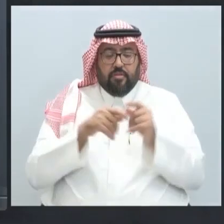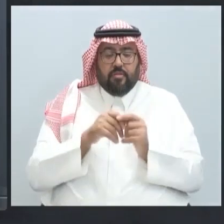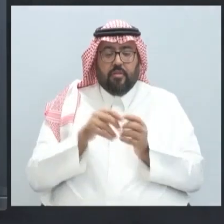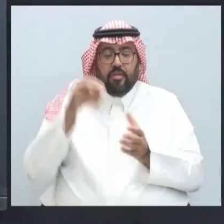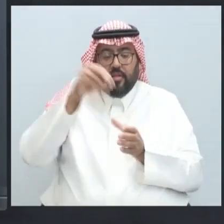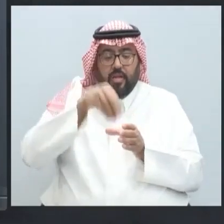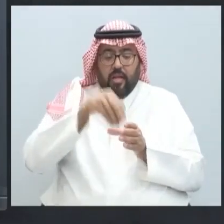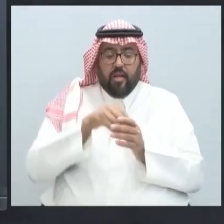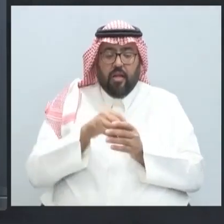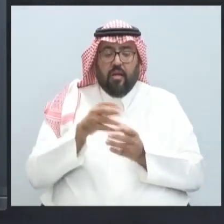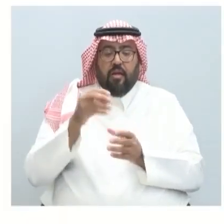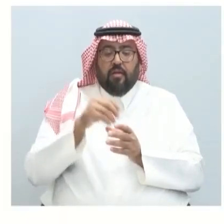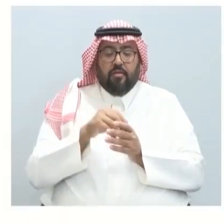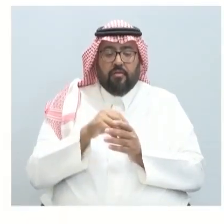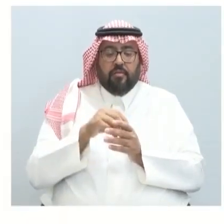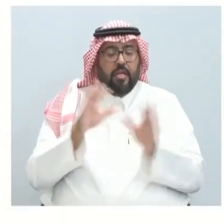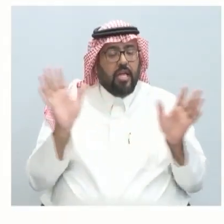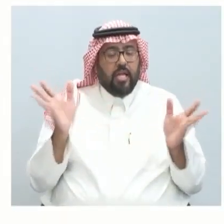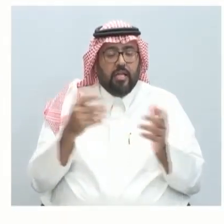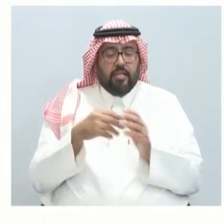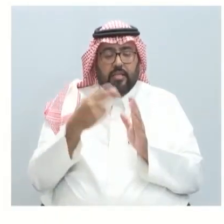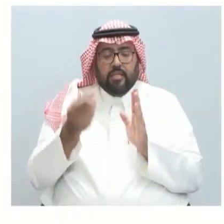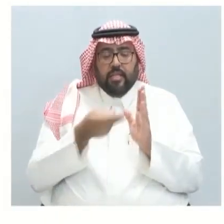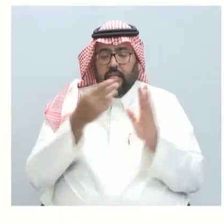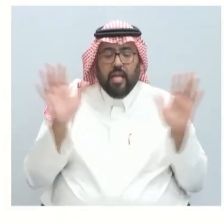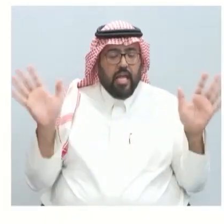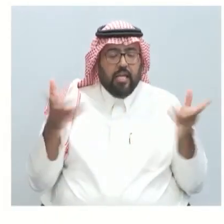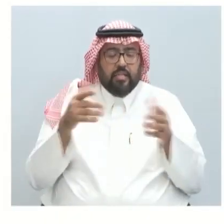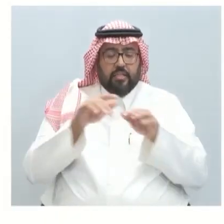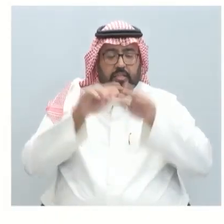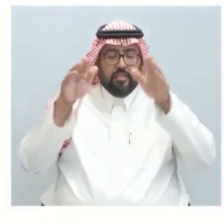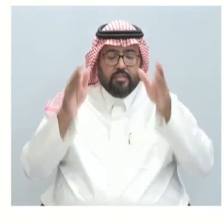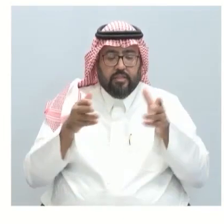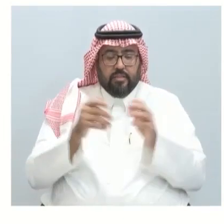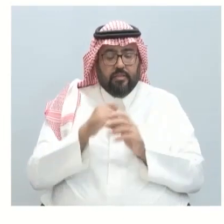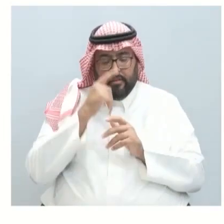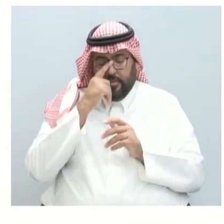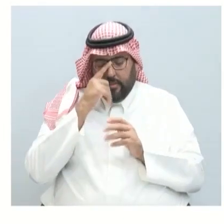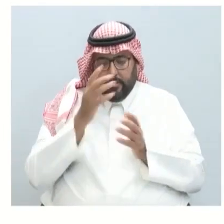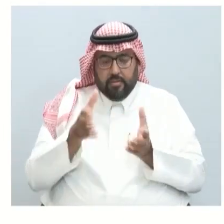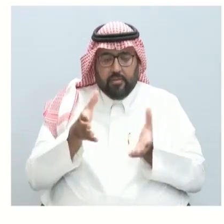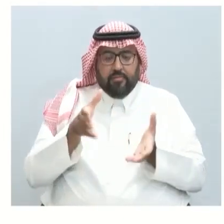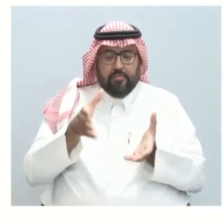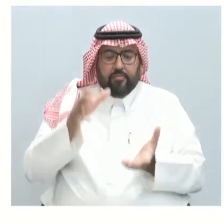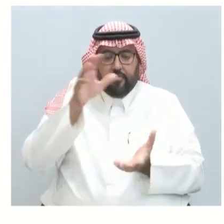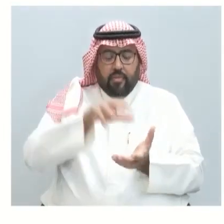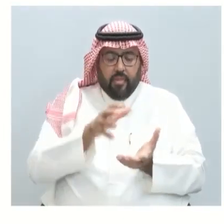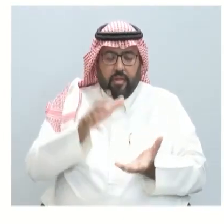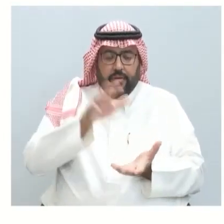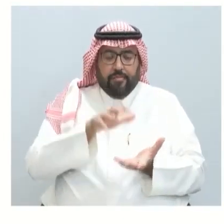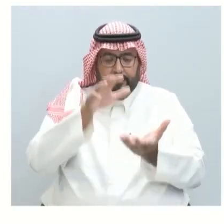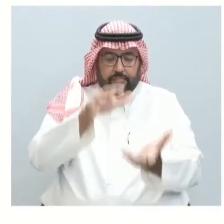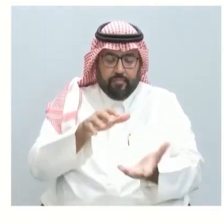الذي نضع فيه الاغراض اذا نقوم برسم اي شكل من هذه الاشكال وهنا وضعنا هذا الصندوق